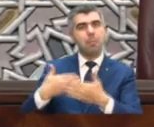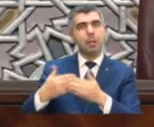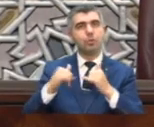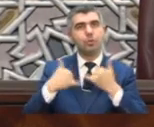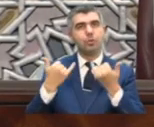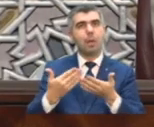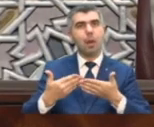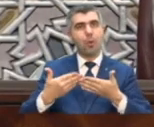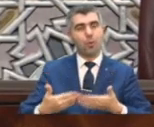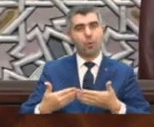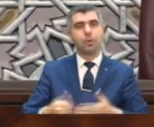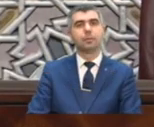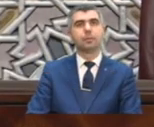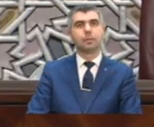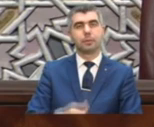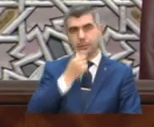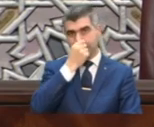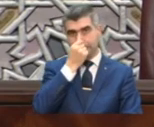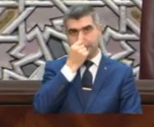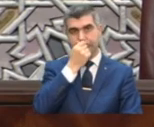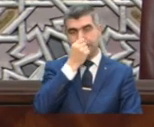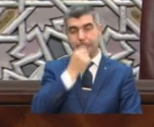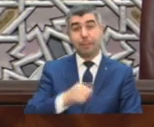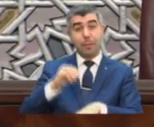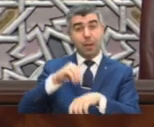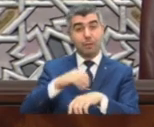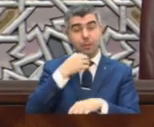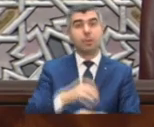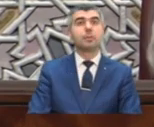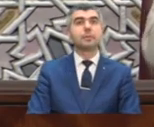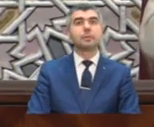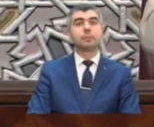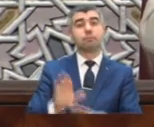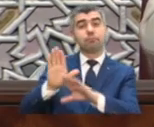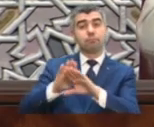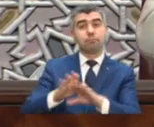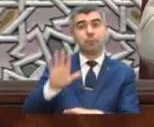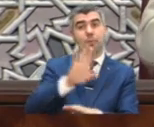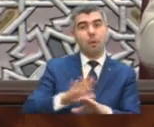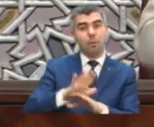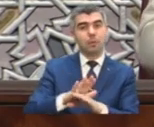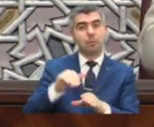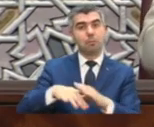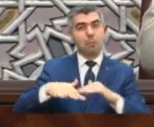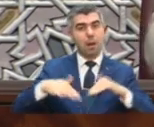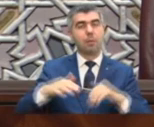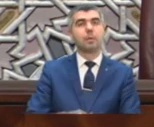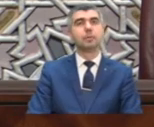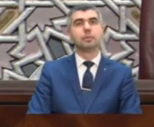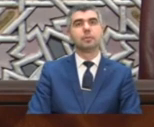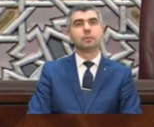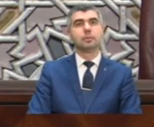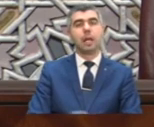بعد حصة الأسئلة الشفهية. كما أود أن أخبر السيدات والسادة النواب الإشارة فيما